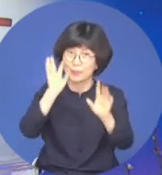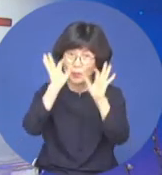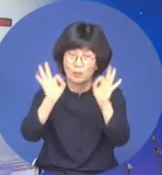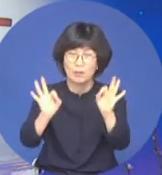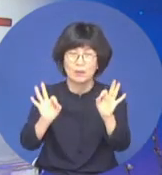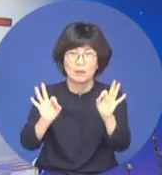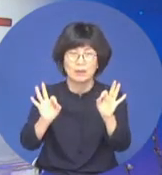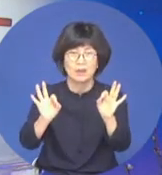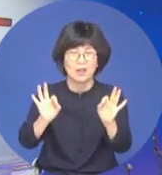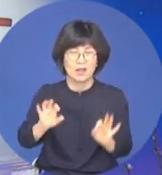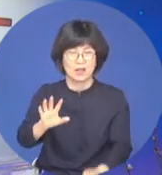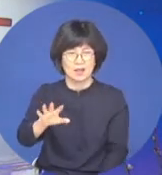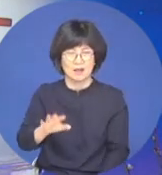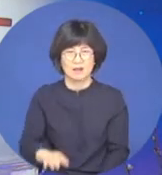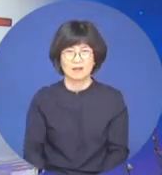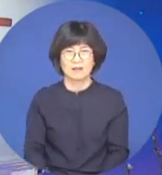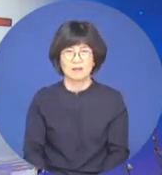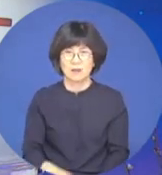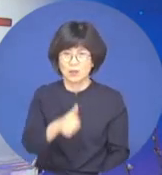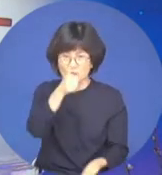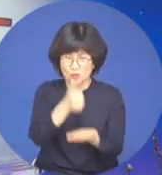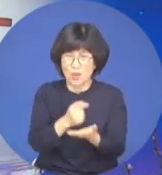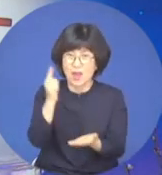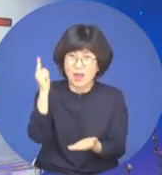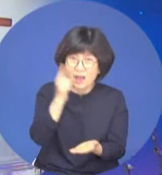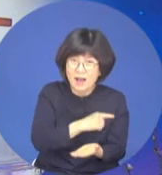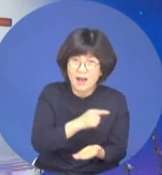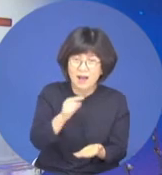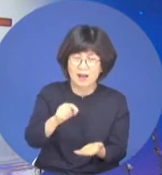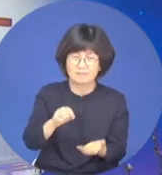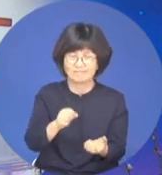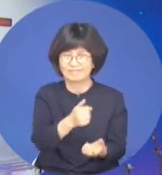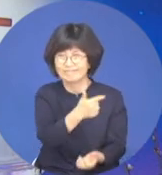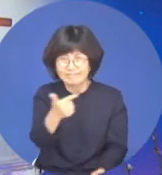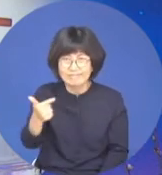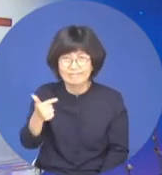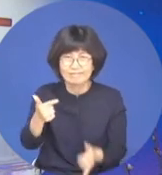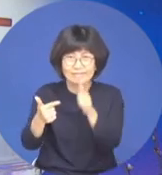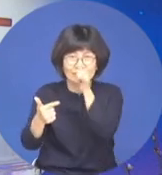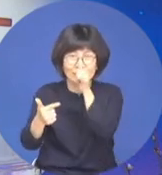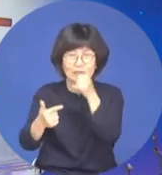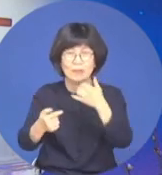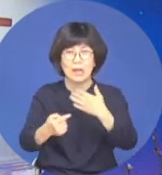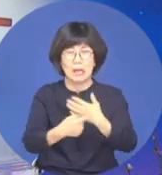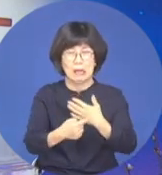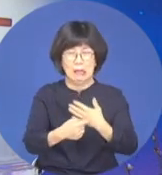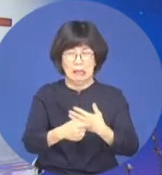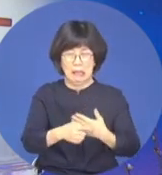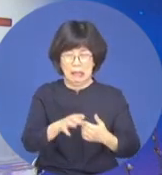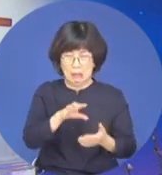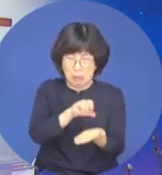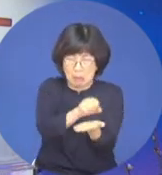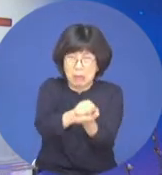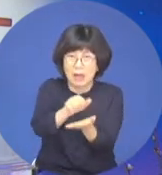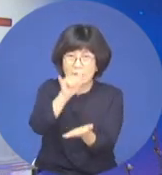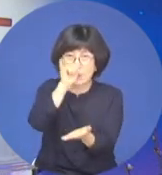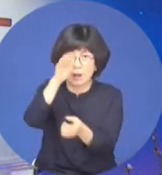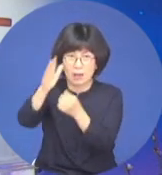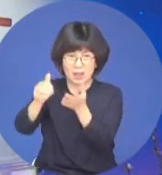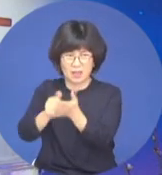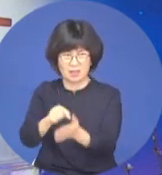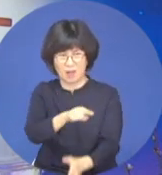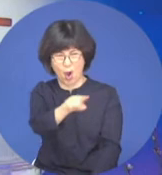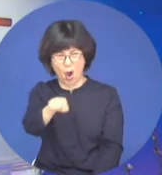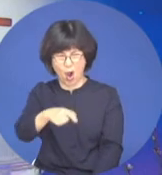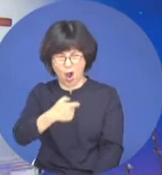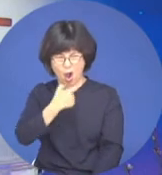강포하고 제약이 가능하고 또 뭡니까? 겁박하고 하나님이 싫어하는 모든 악을